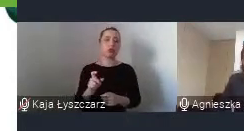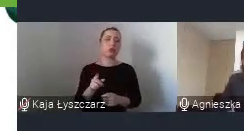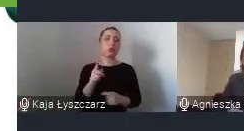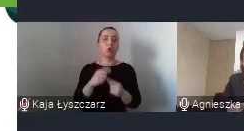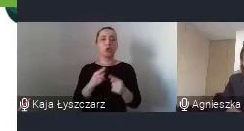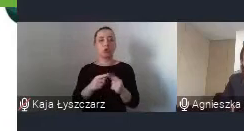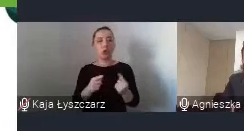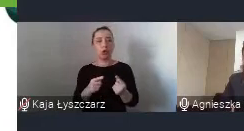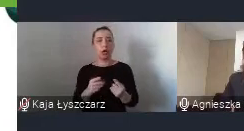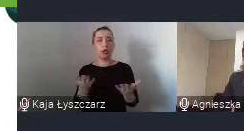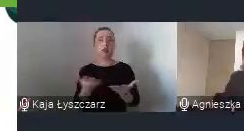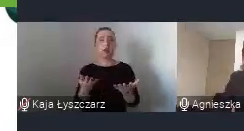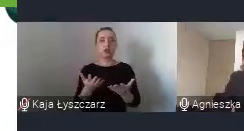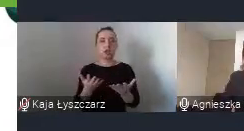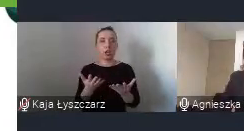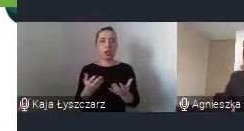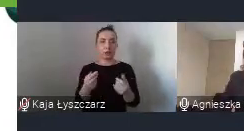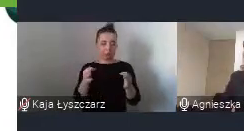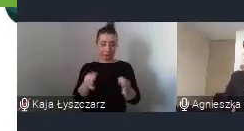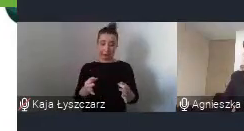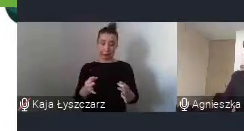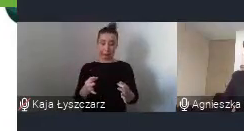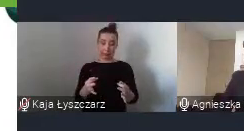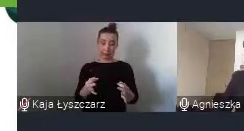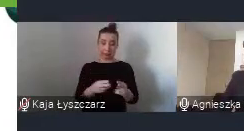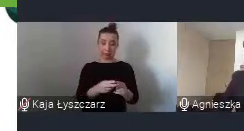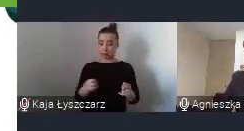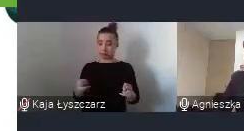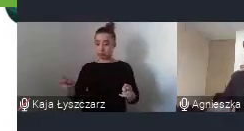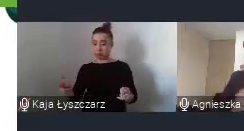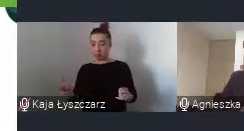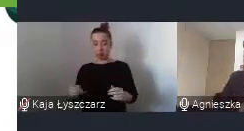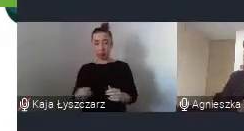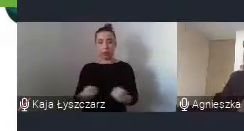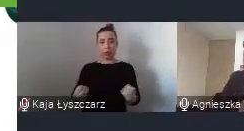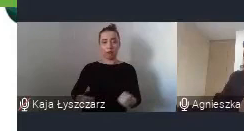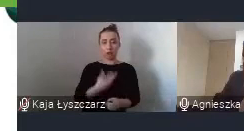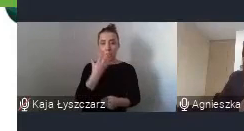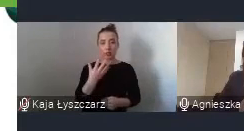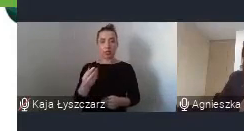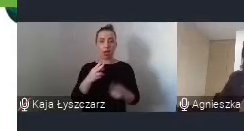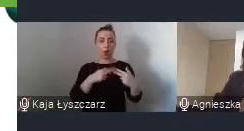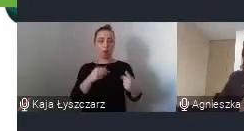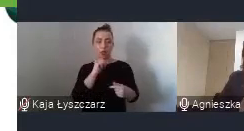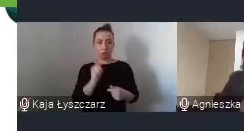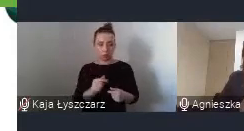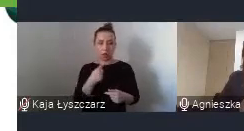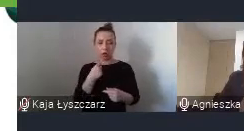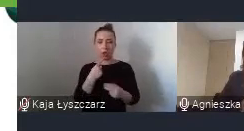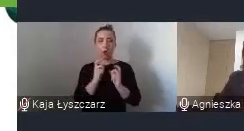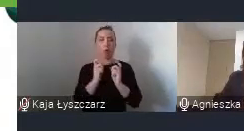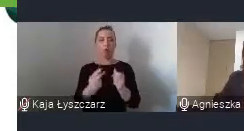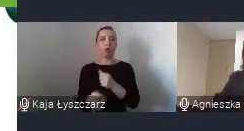o tym, gdzie jesteśmy i dokąd zmierzamy na osi czasu. Na wiosnę Komisja Europejska ogłosiła nabór na